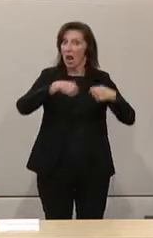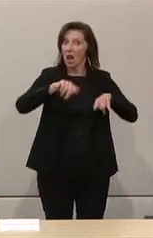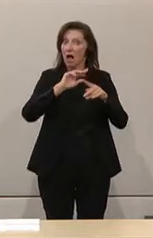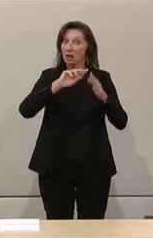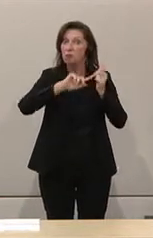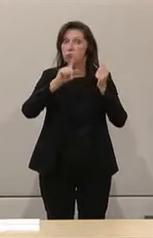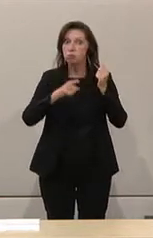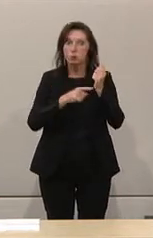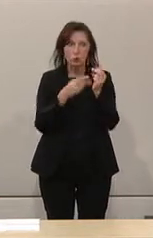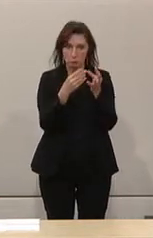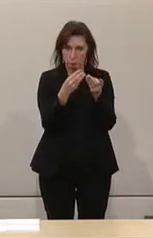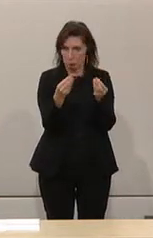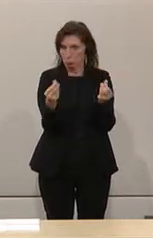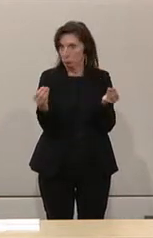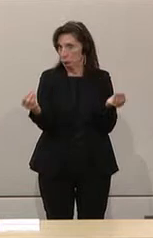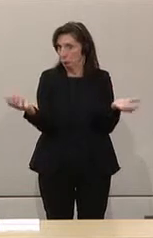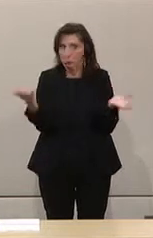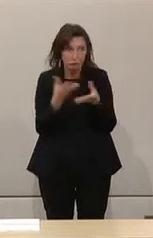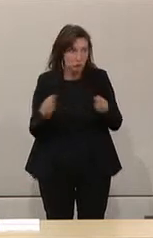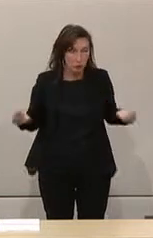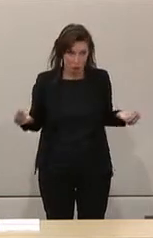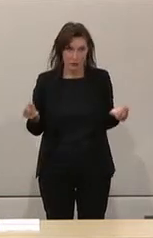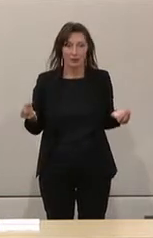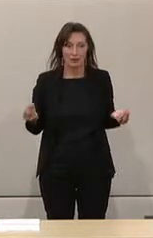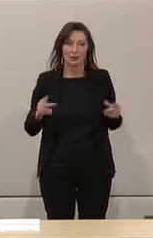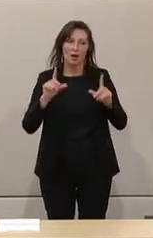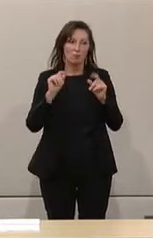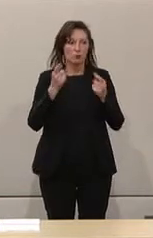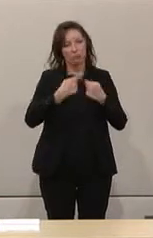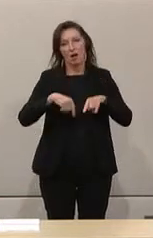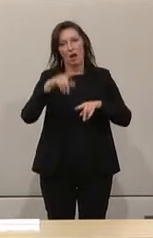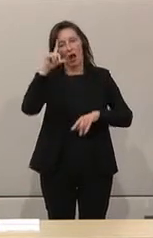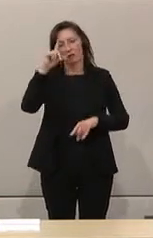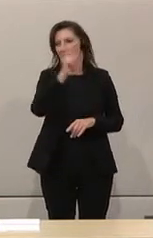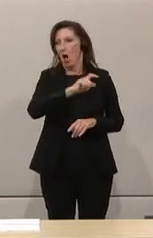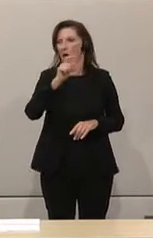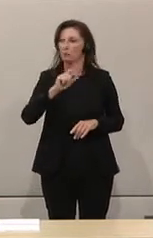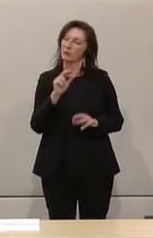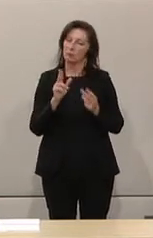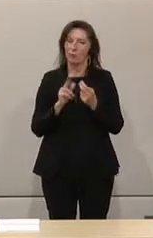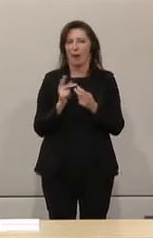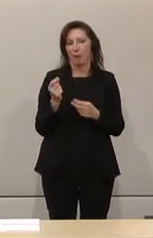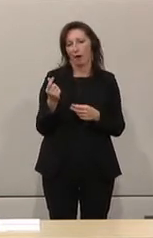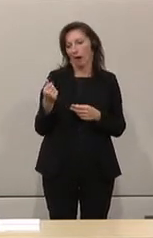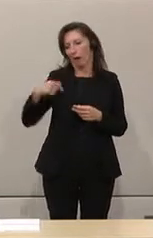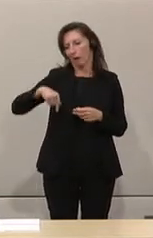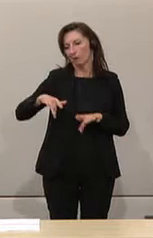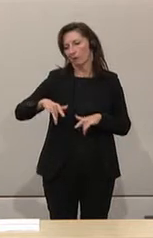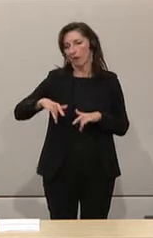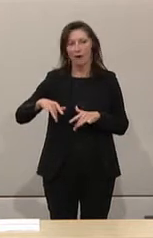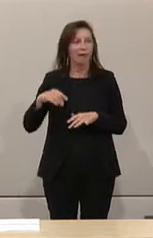beinhart versickert. Und damit schaffen sich die Landeshauptleute ein Körperlgeld, mit dem sie